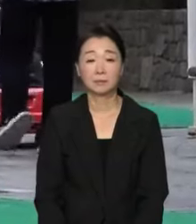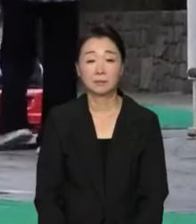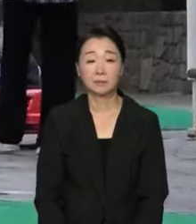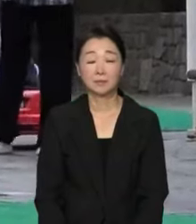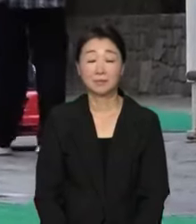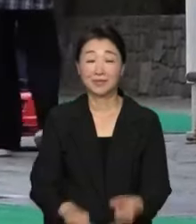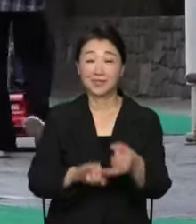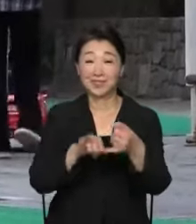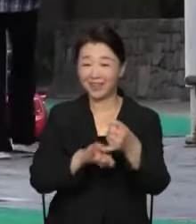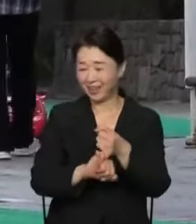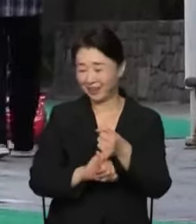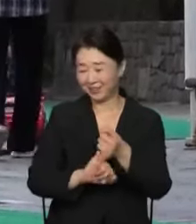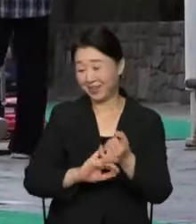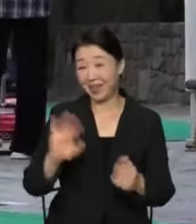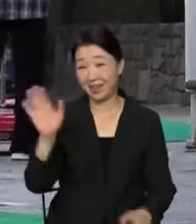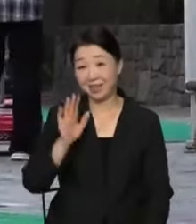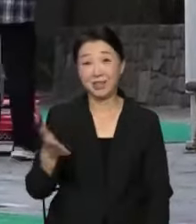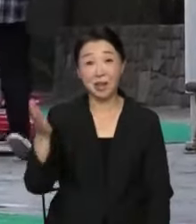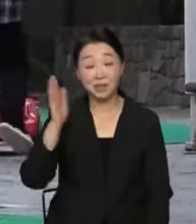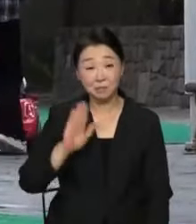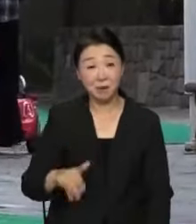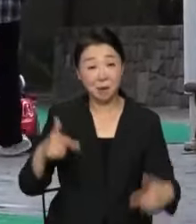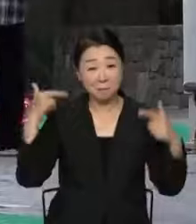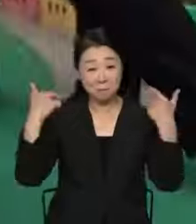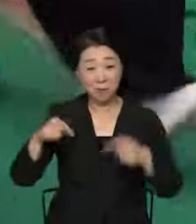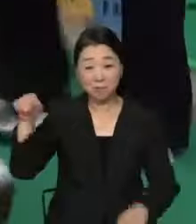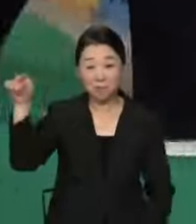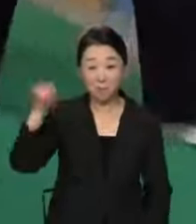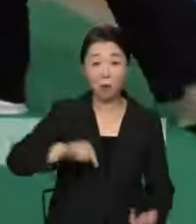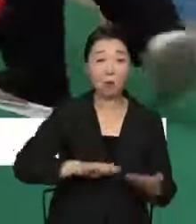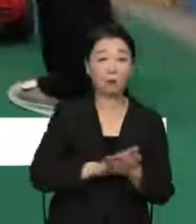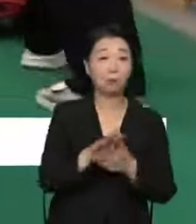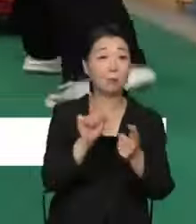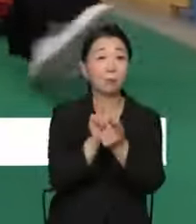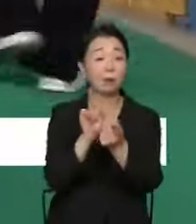약속을 안 해도 매일 오후 아이들은 이곳에서 만납니다.